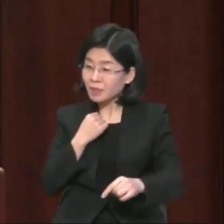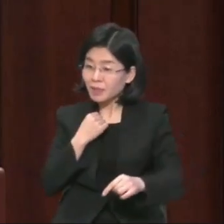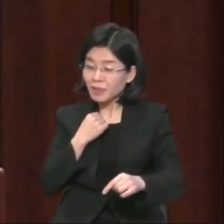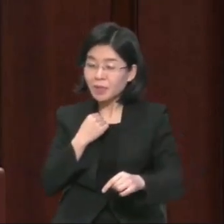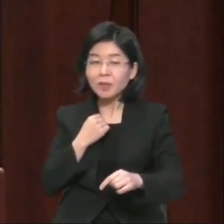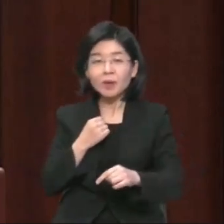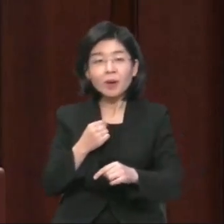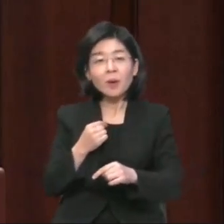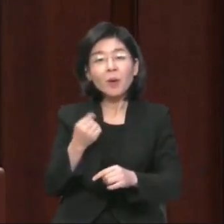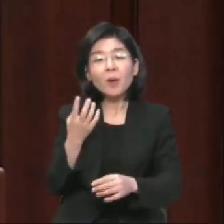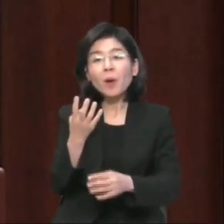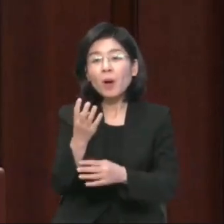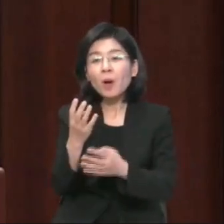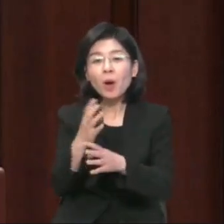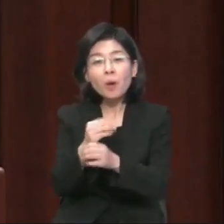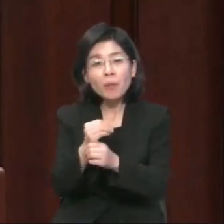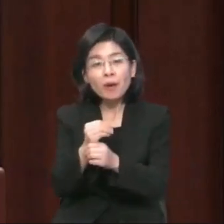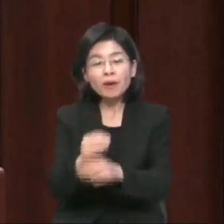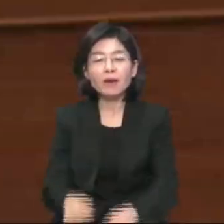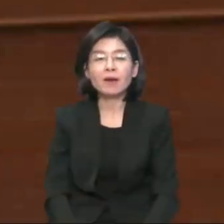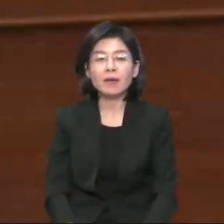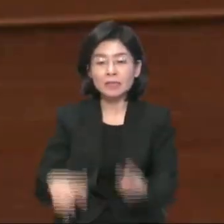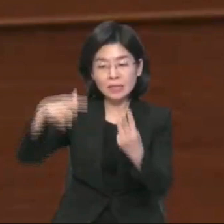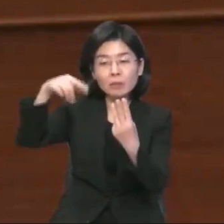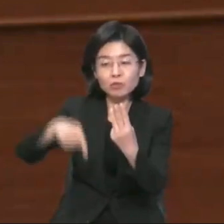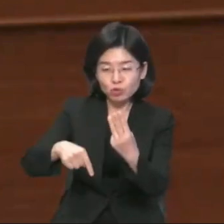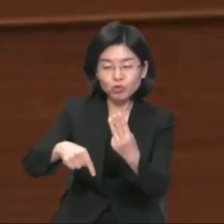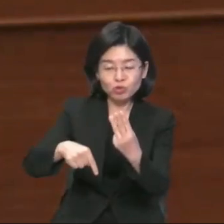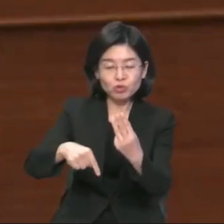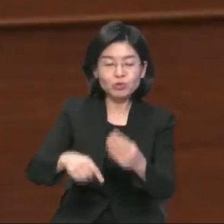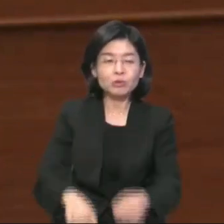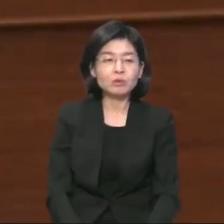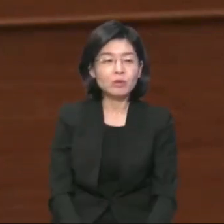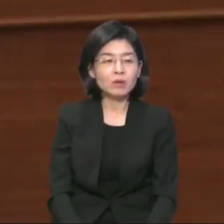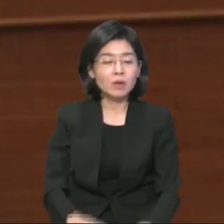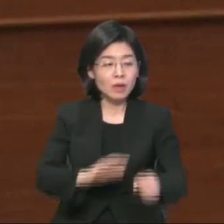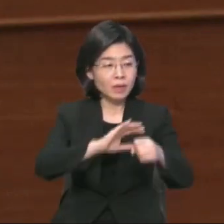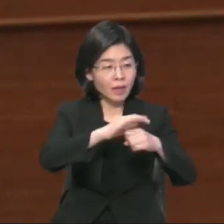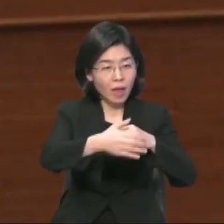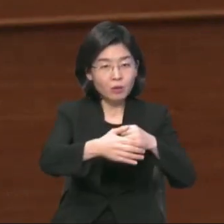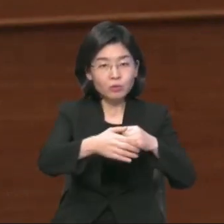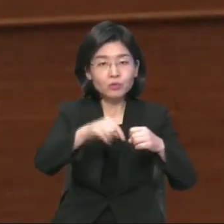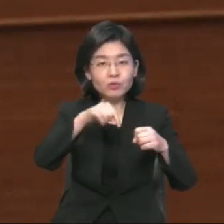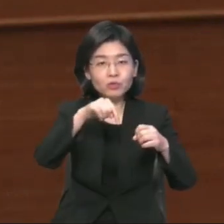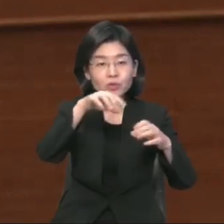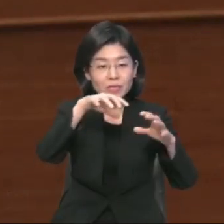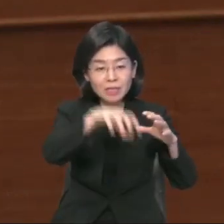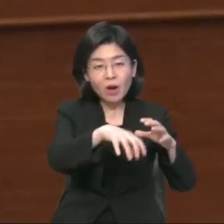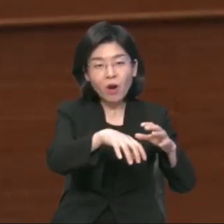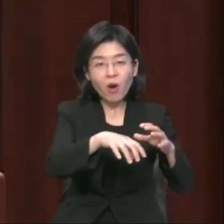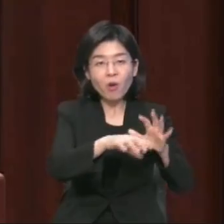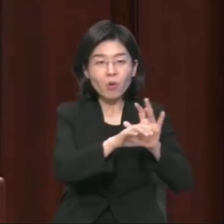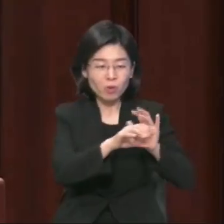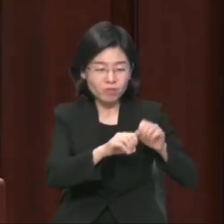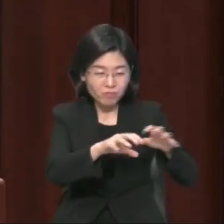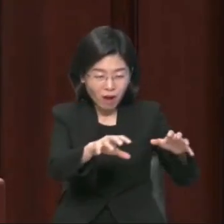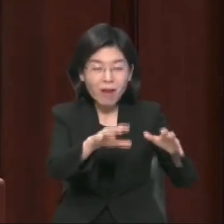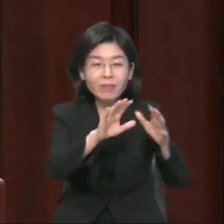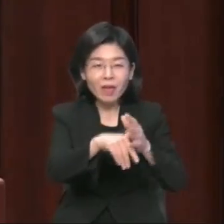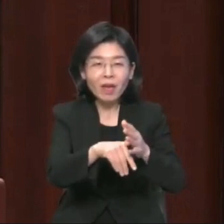하셨죠? 예, 한 3주 있었습니다. 예, 가장 어려운 지역에 직접 가서